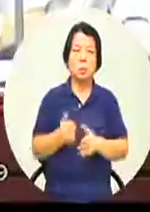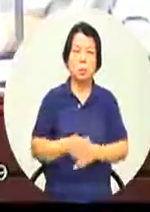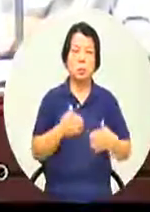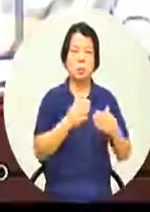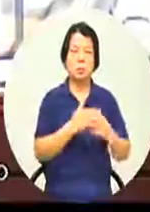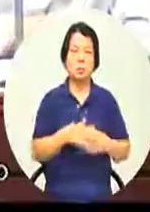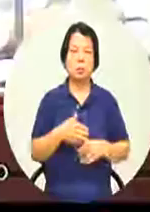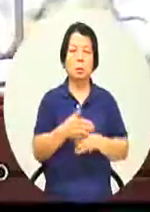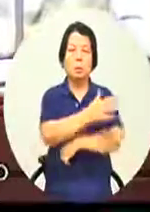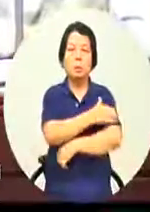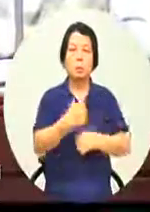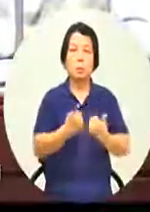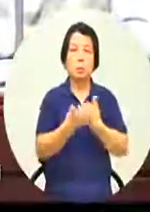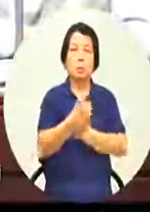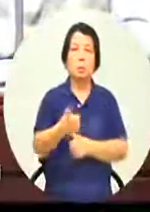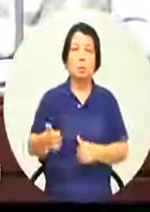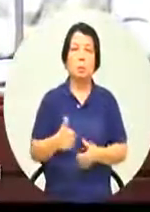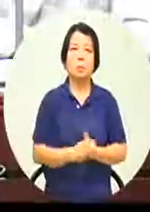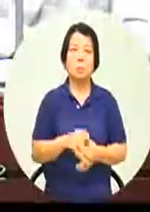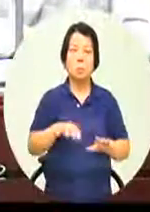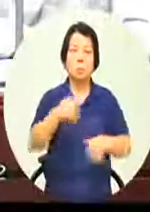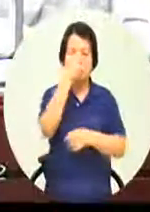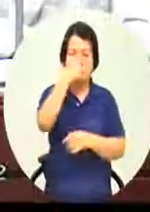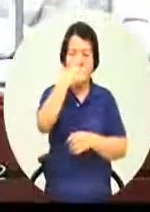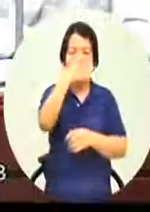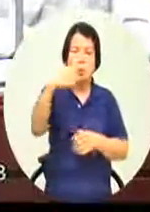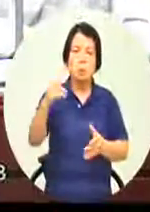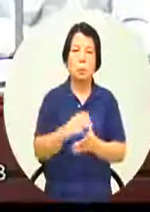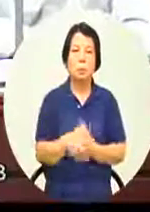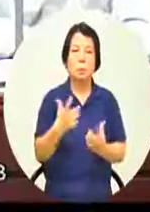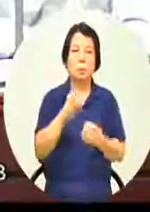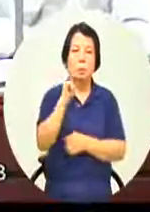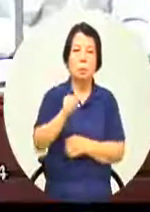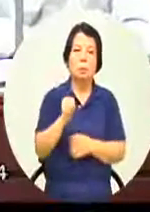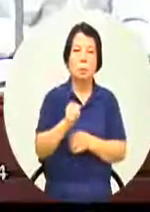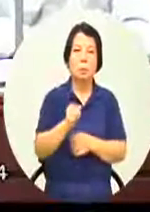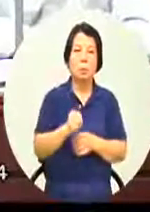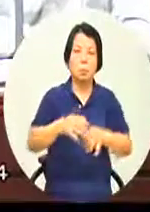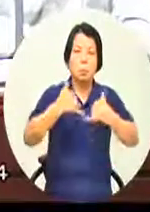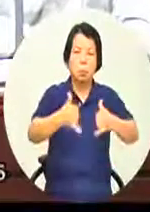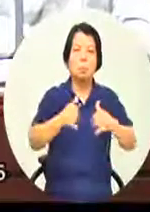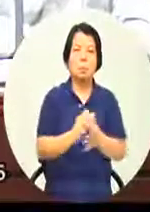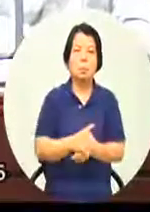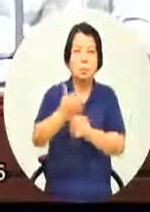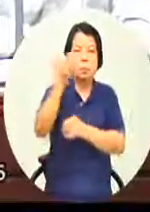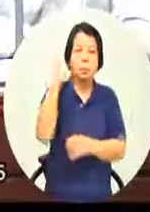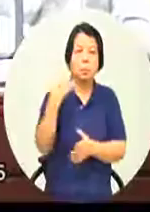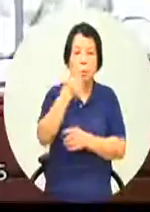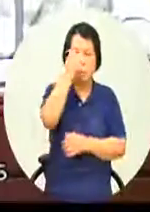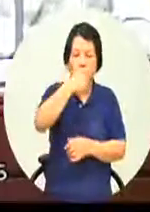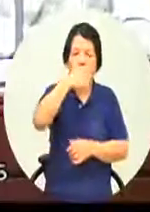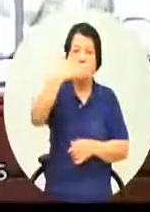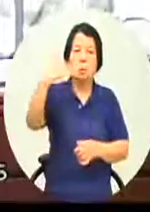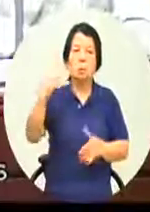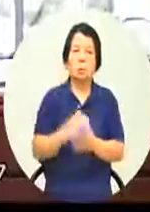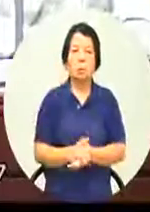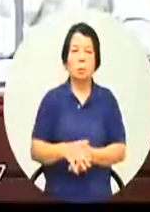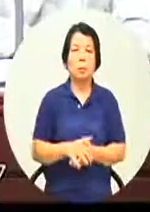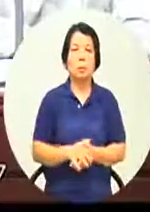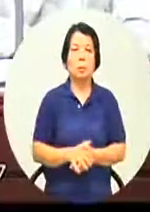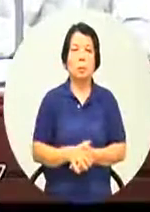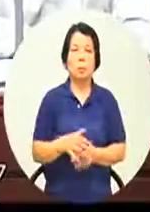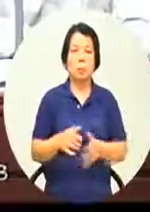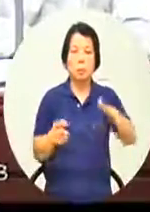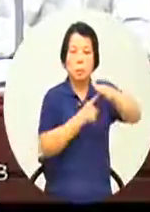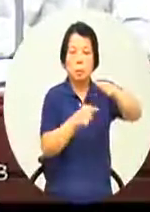那这个凤山的这个恩干线哈、哦，它算是过去凤山地区高速